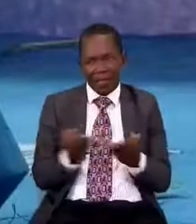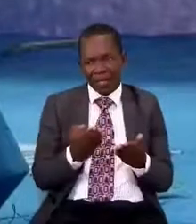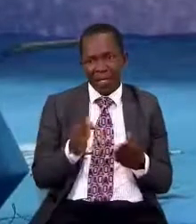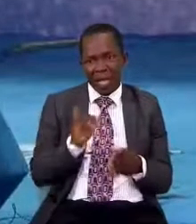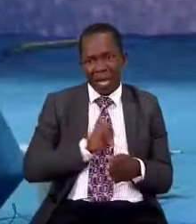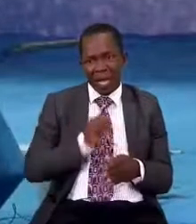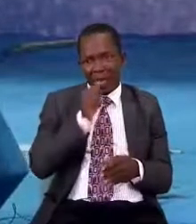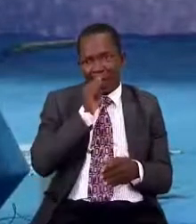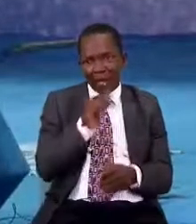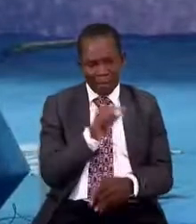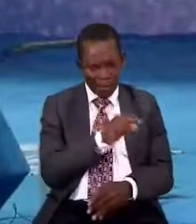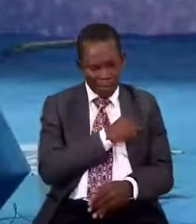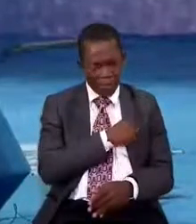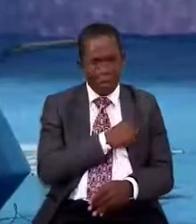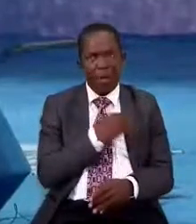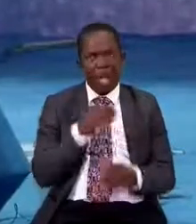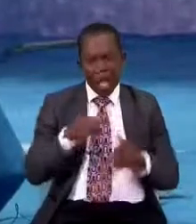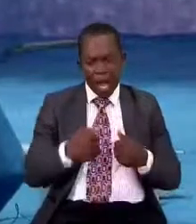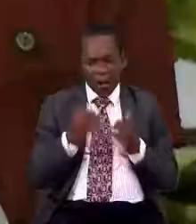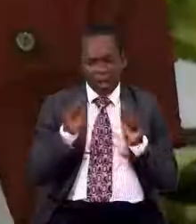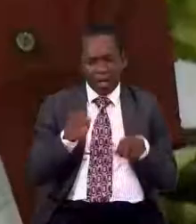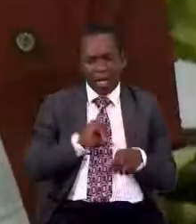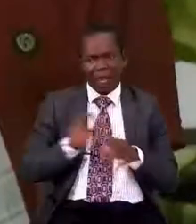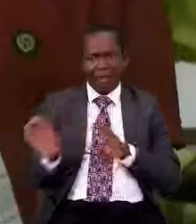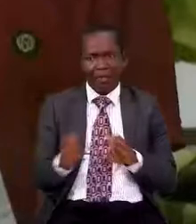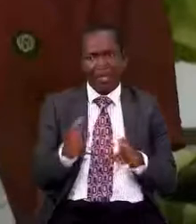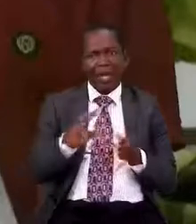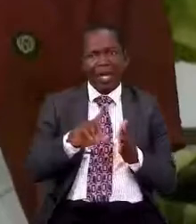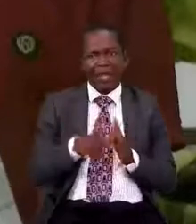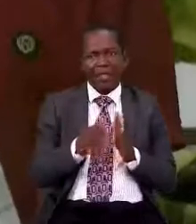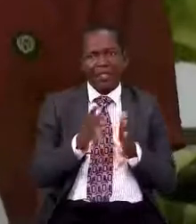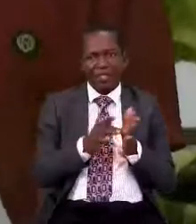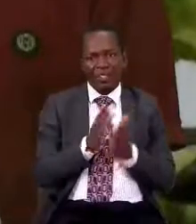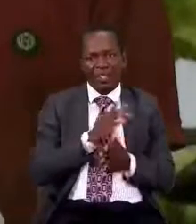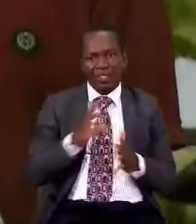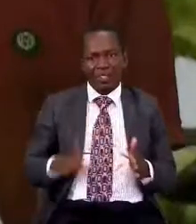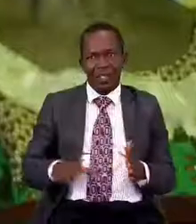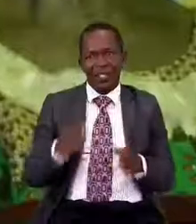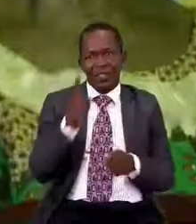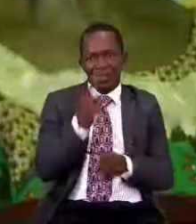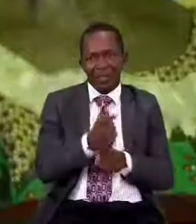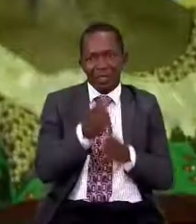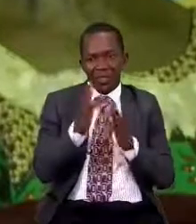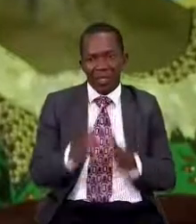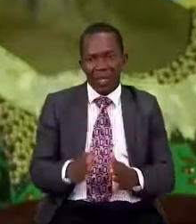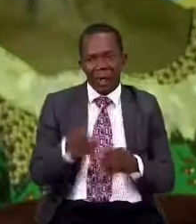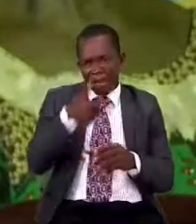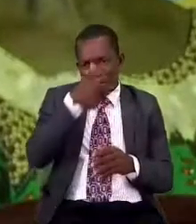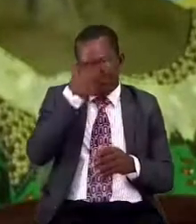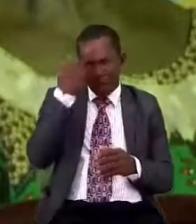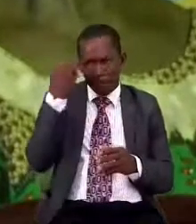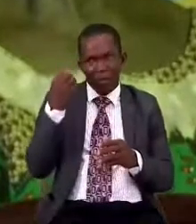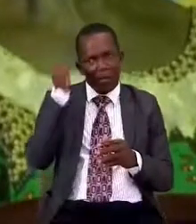le justificateur, à cause de son sacrifice, vos péchés seront pardonnés. Votre culpabilité